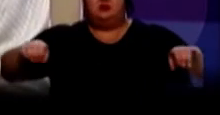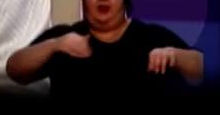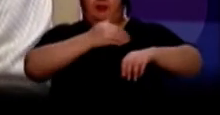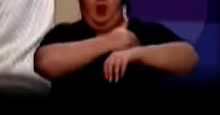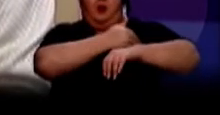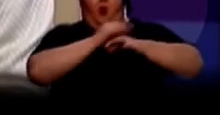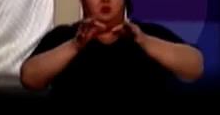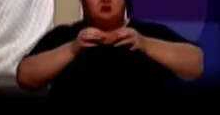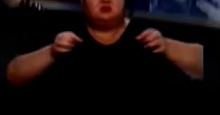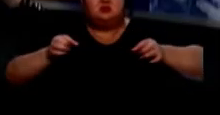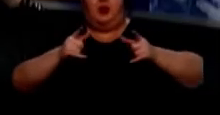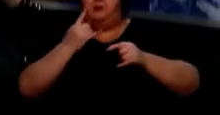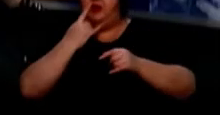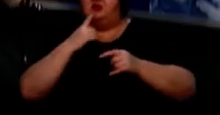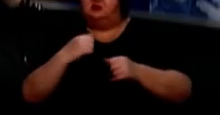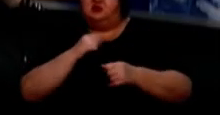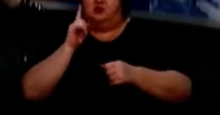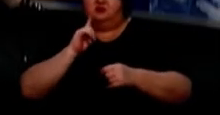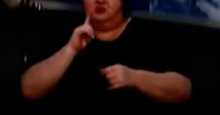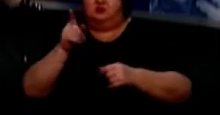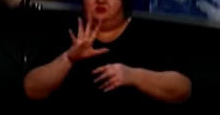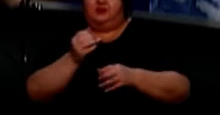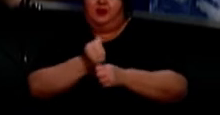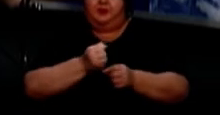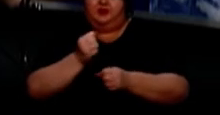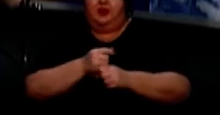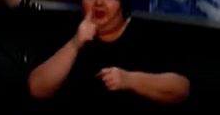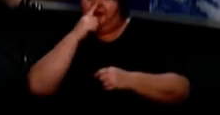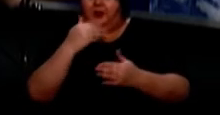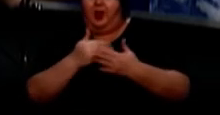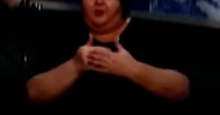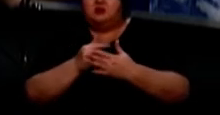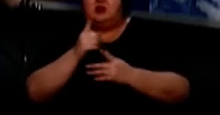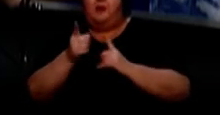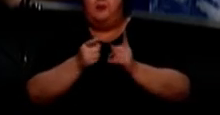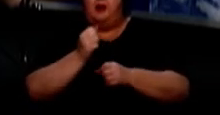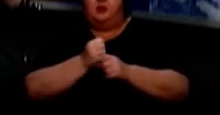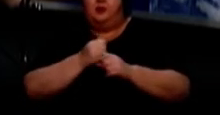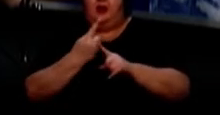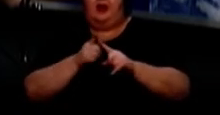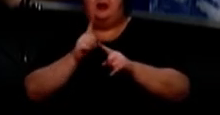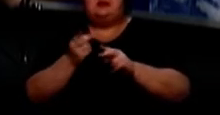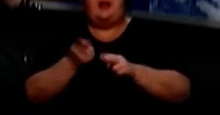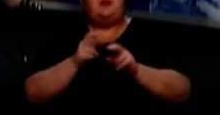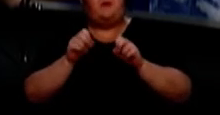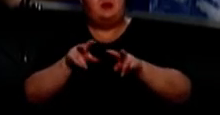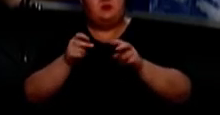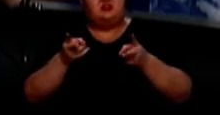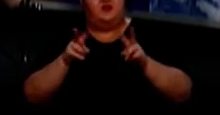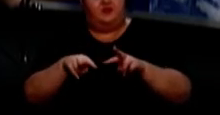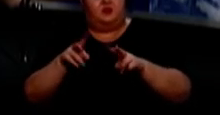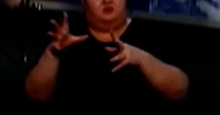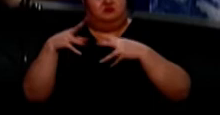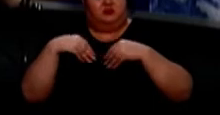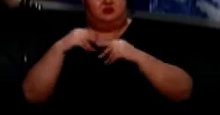батарейок. І найближча перспектива співпраці – це якраз по утилізації, переробці небезпечних саме відходів.